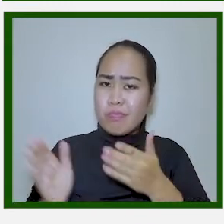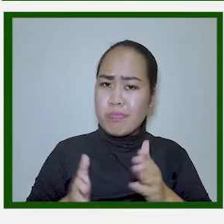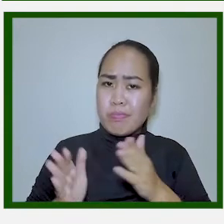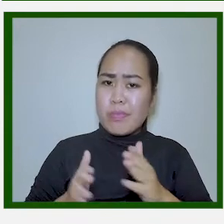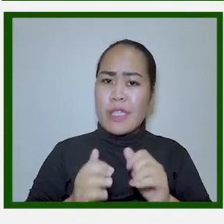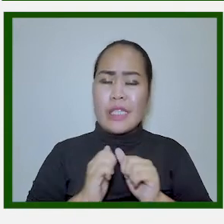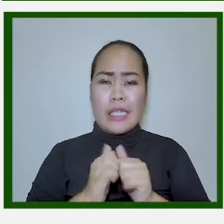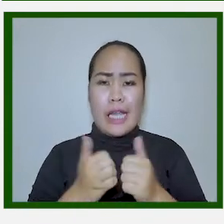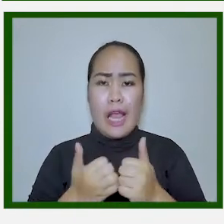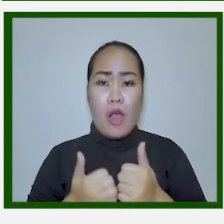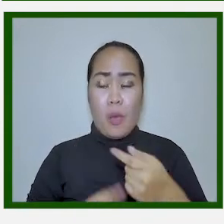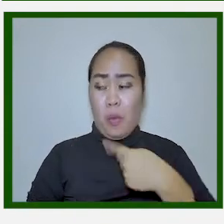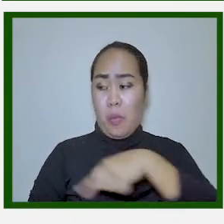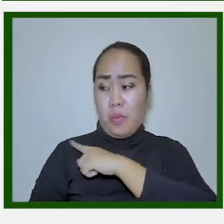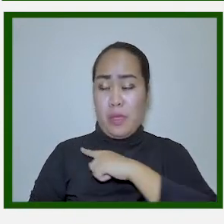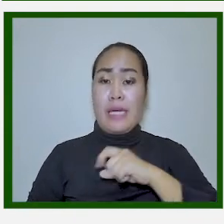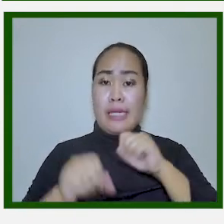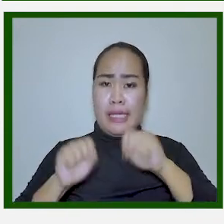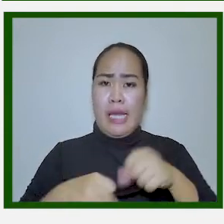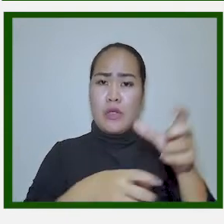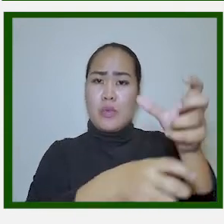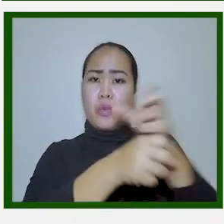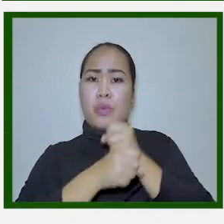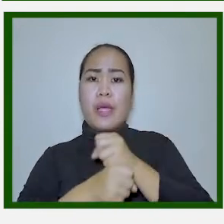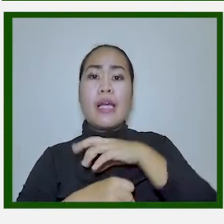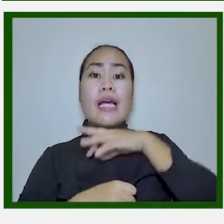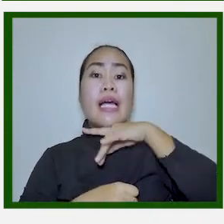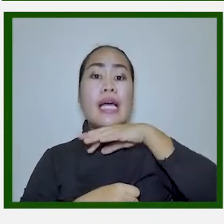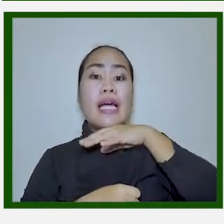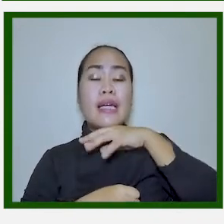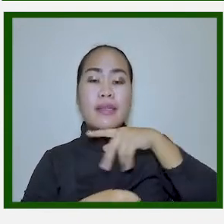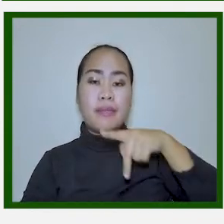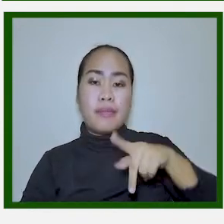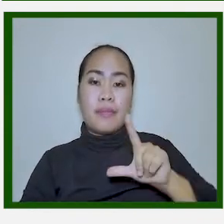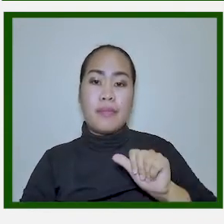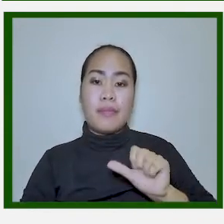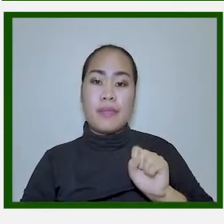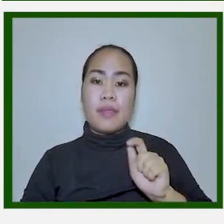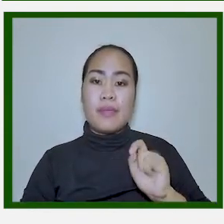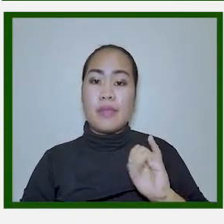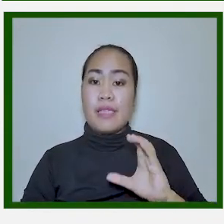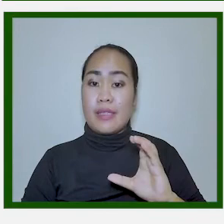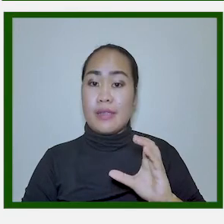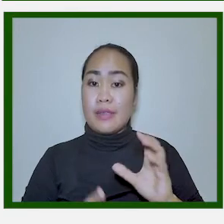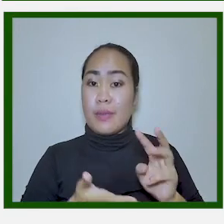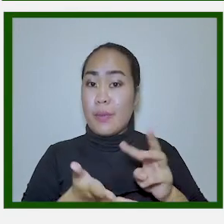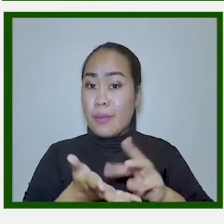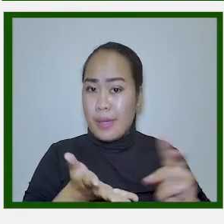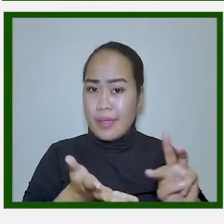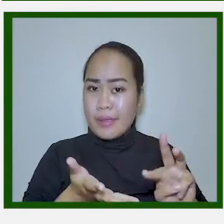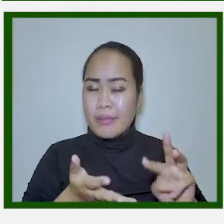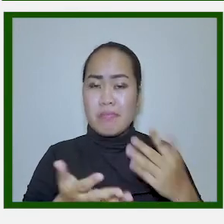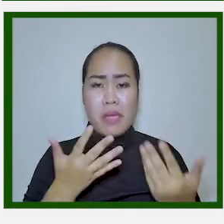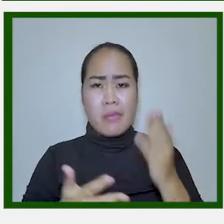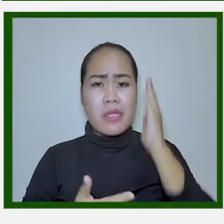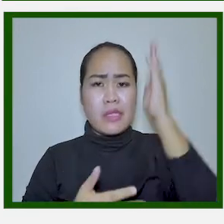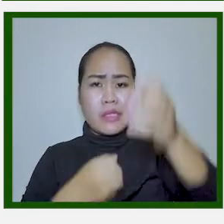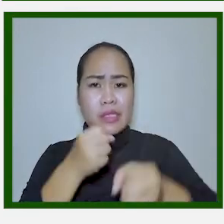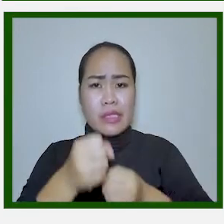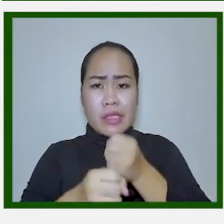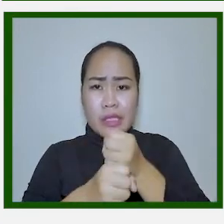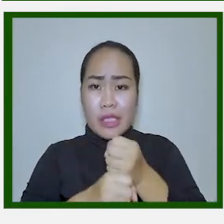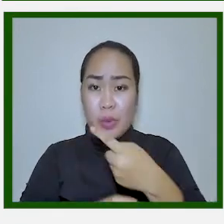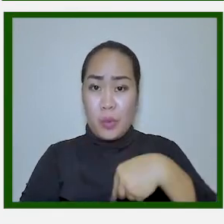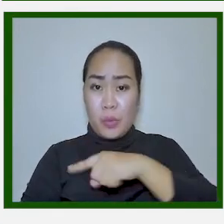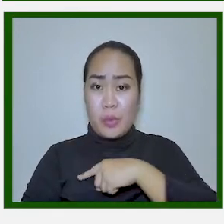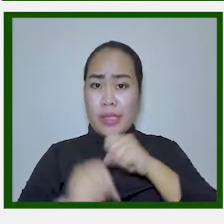ma-pick up ang inyong plastic waste, no. Siguro by next year we will also coordinate closely with the building admins na, no, particularly kung saan